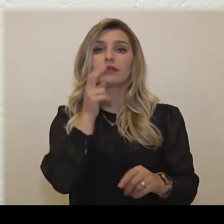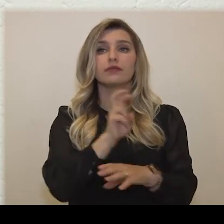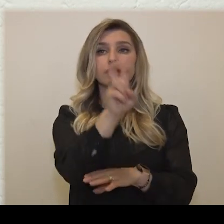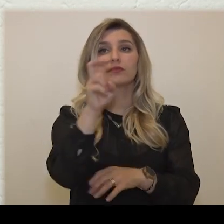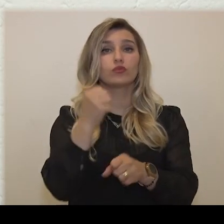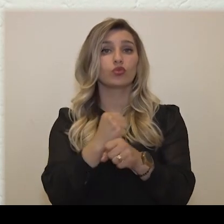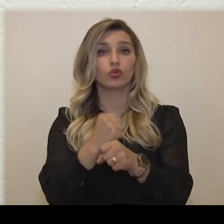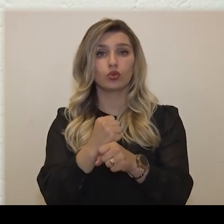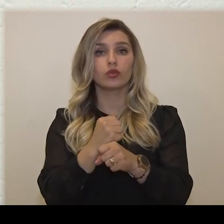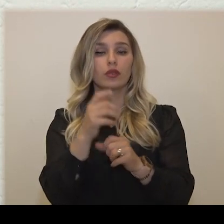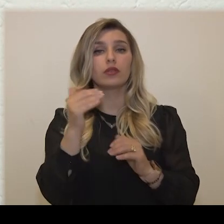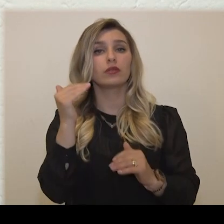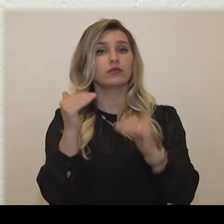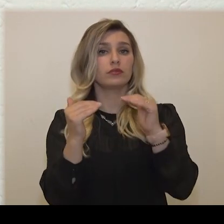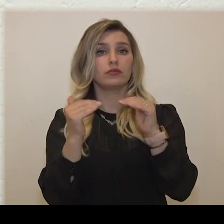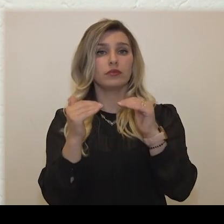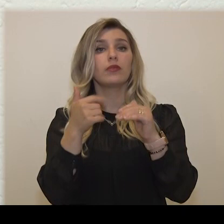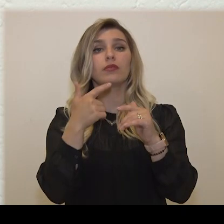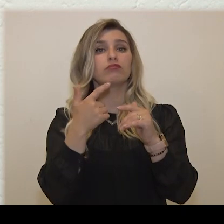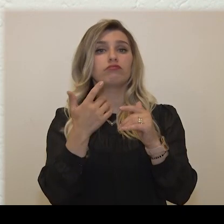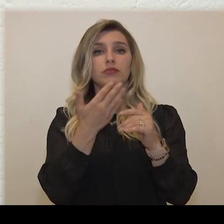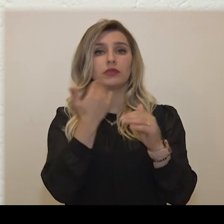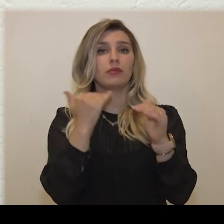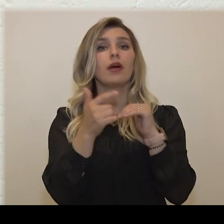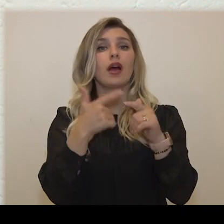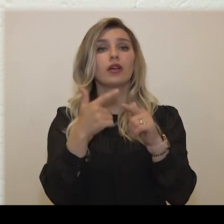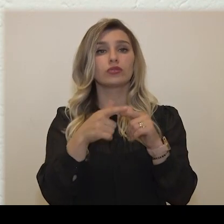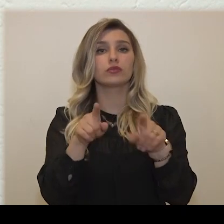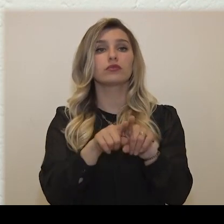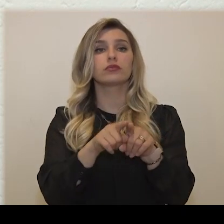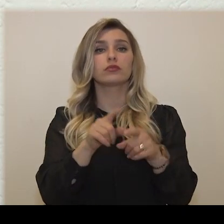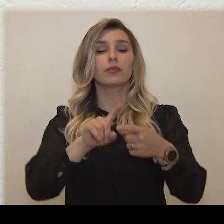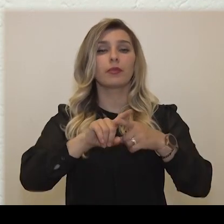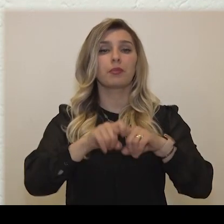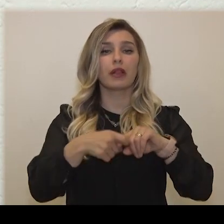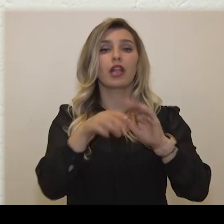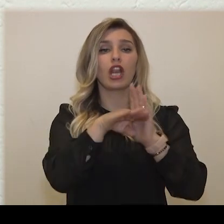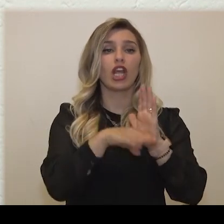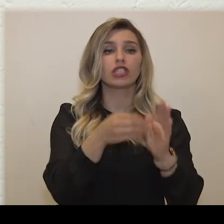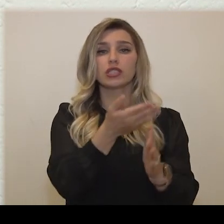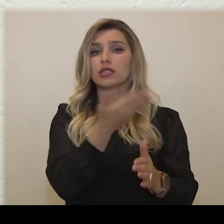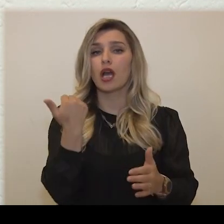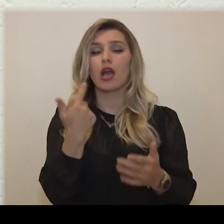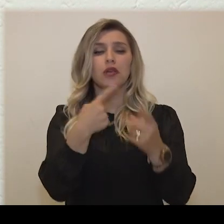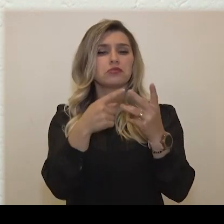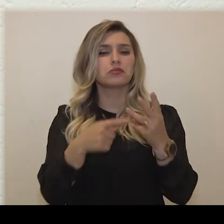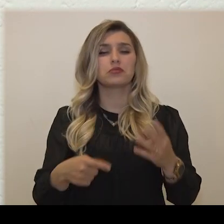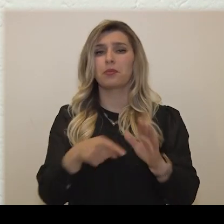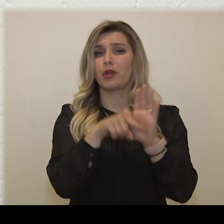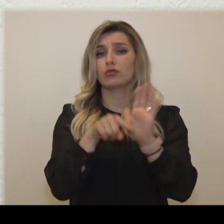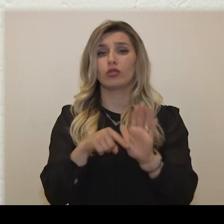të punës janë të barabartë, pasi që mungon infrastruktura e përshtatshme qoftë ligjore, strukturore në mënyrë